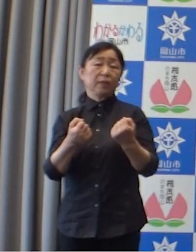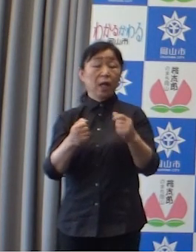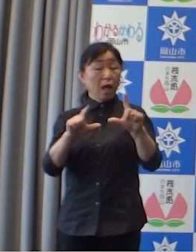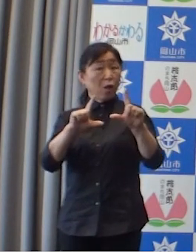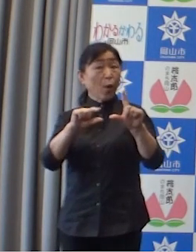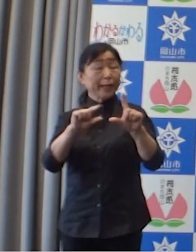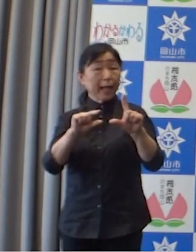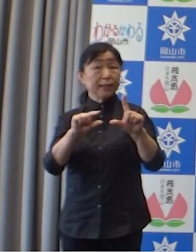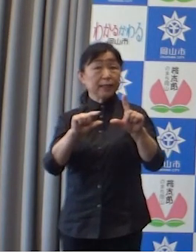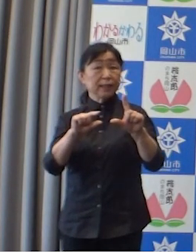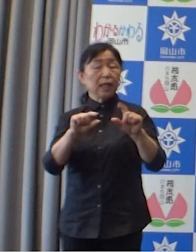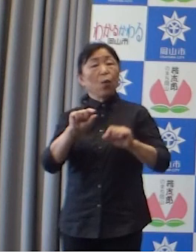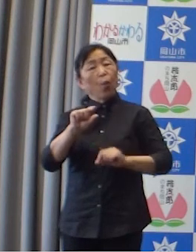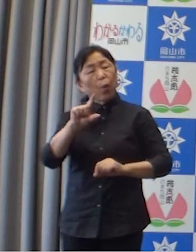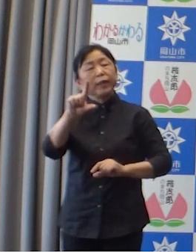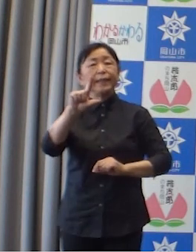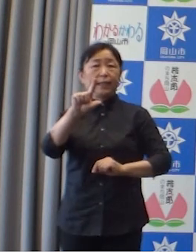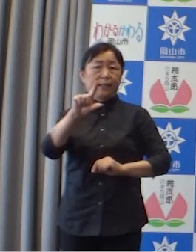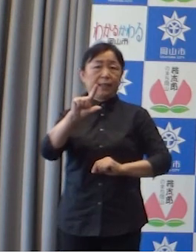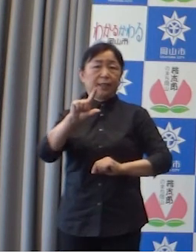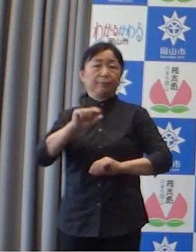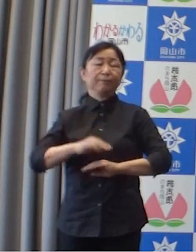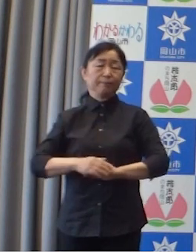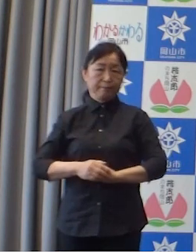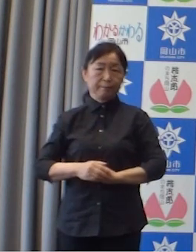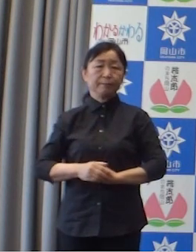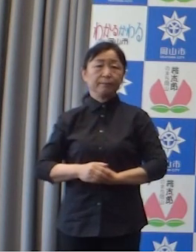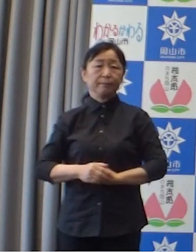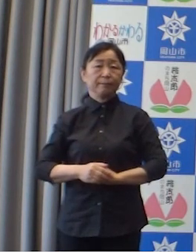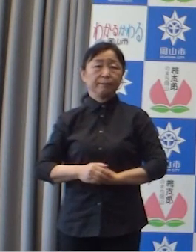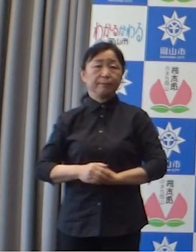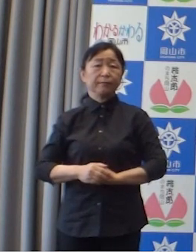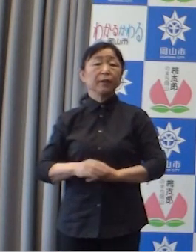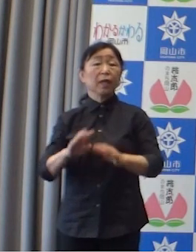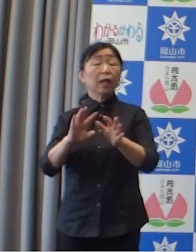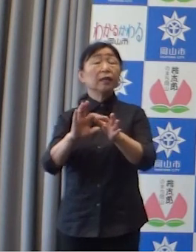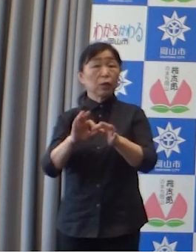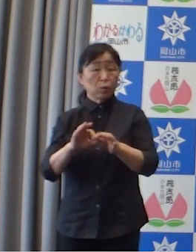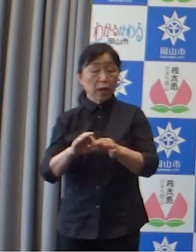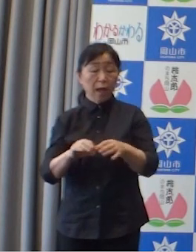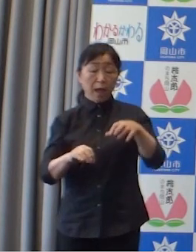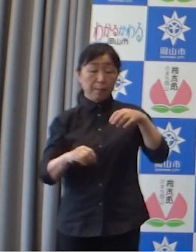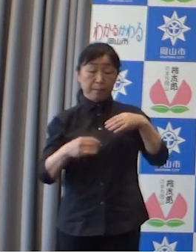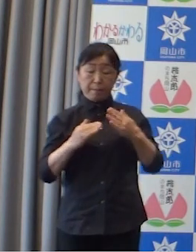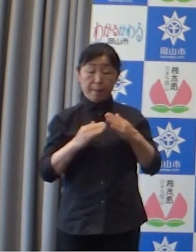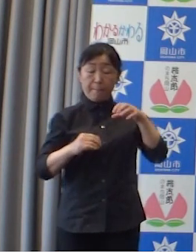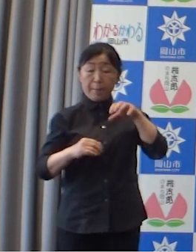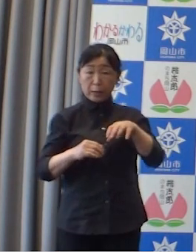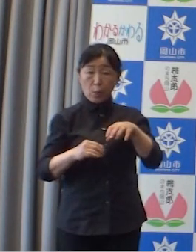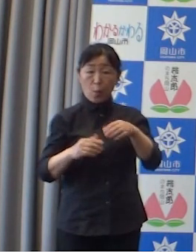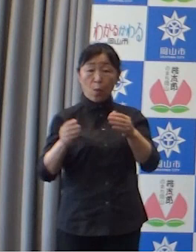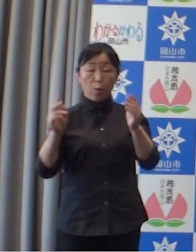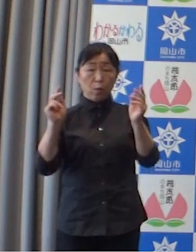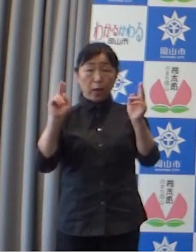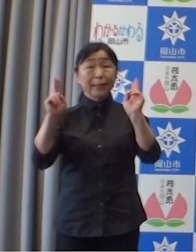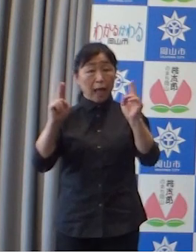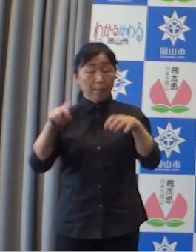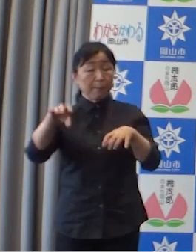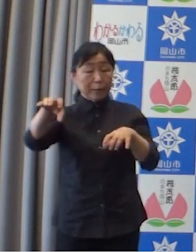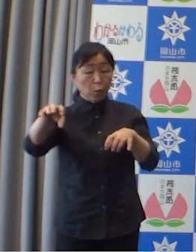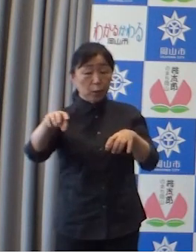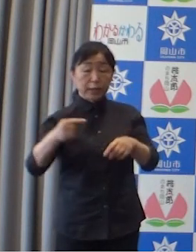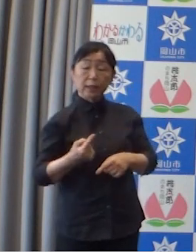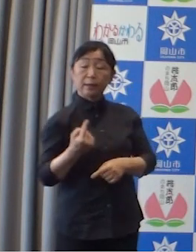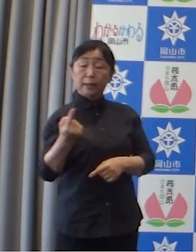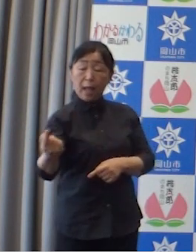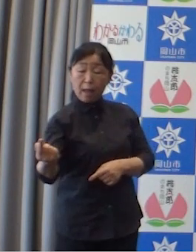割合が大きいんですよね。だから点から点に動いていく、